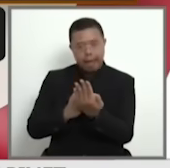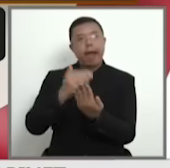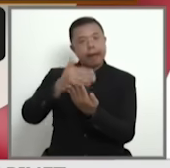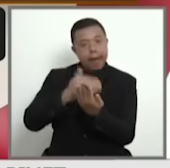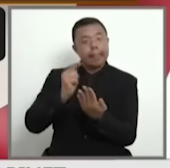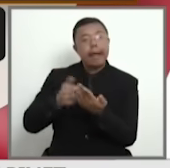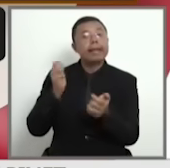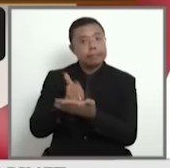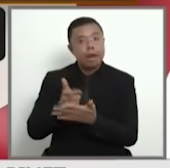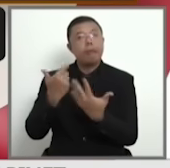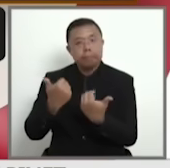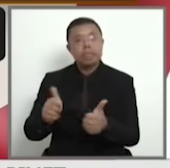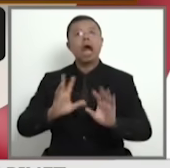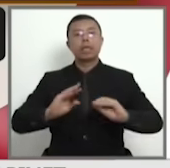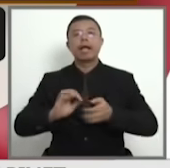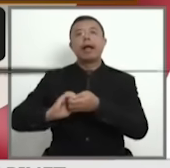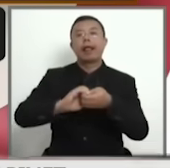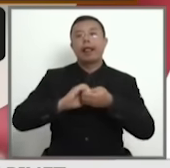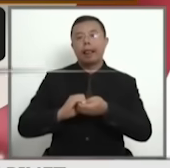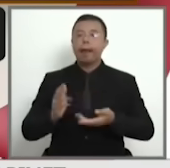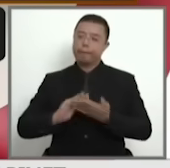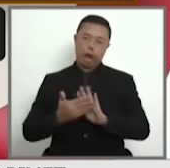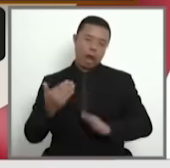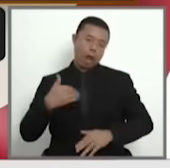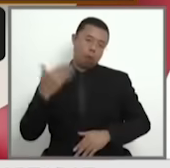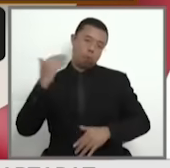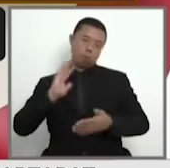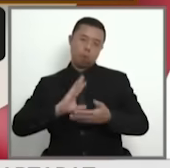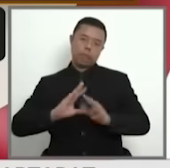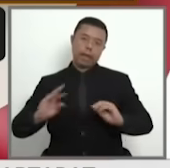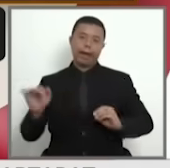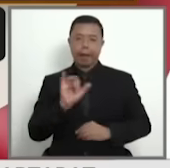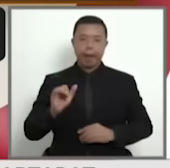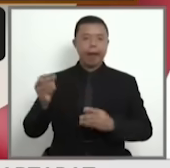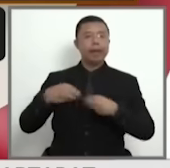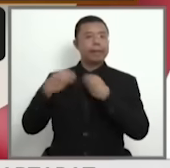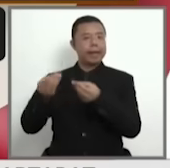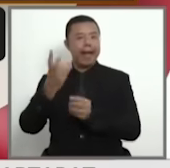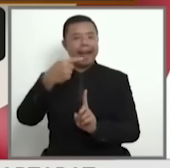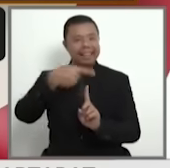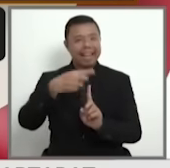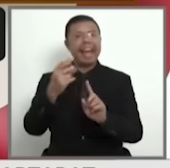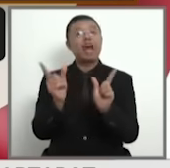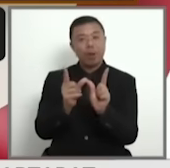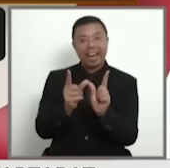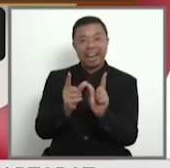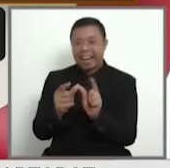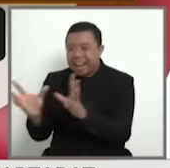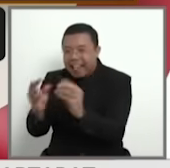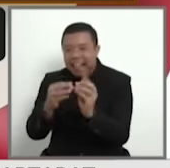ini sesungguhnya bisa dikerjakan bersama-sama kami pernah lakukan di situ pasti sama nih pakjar berikan kepada RT RW mereka